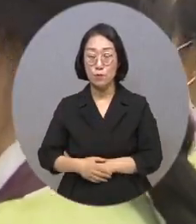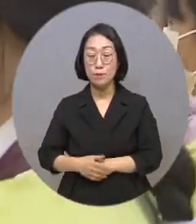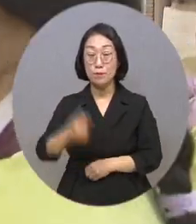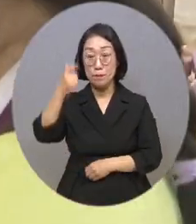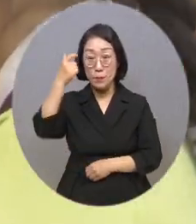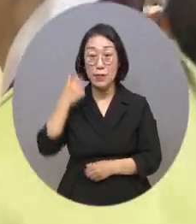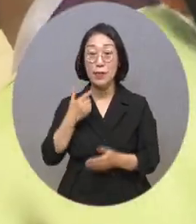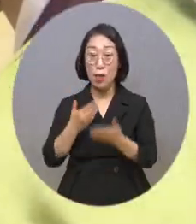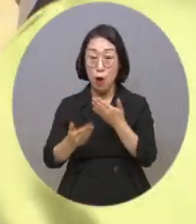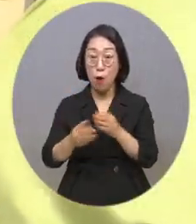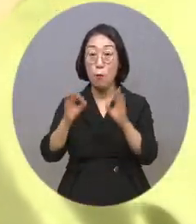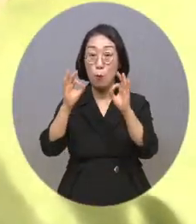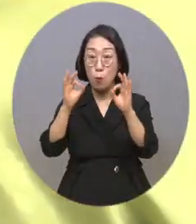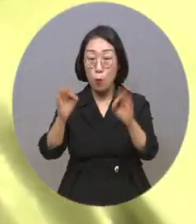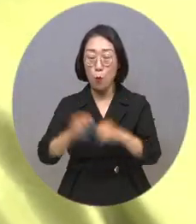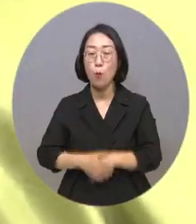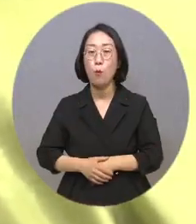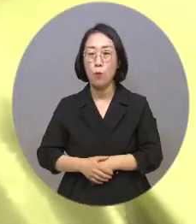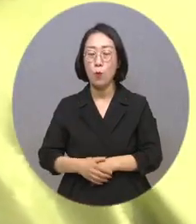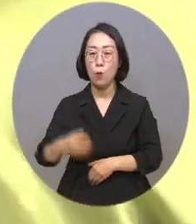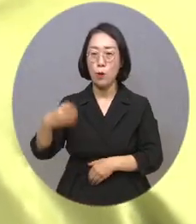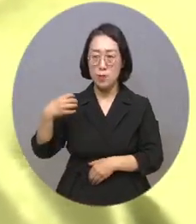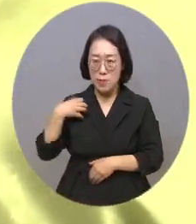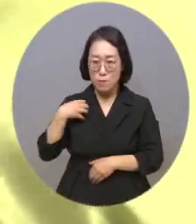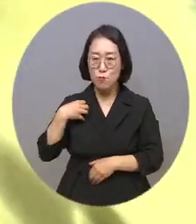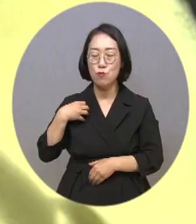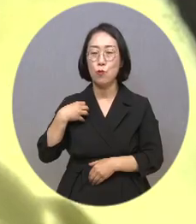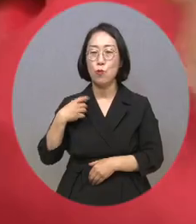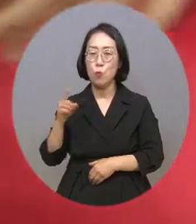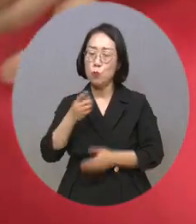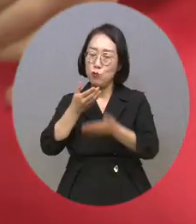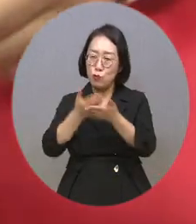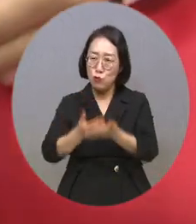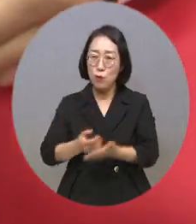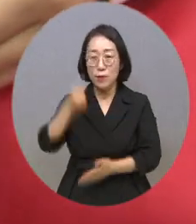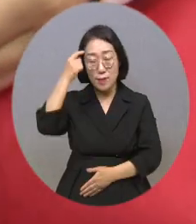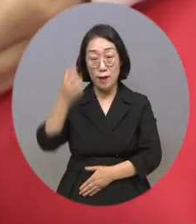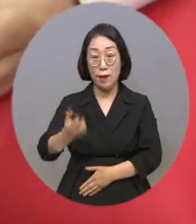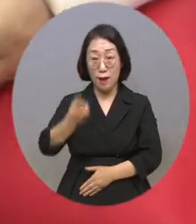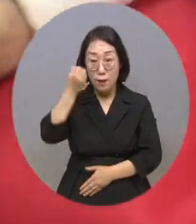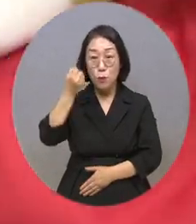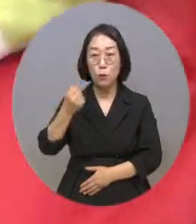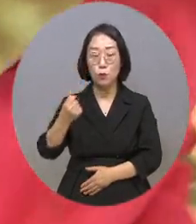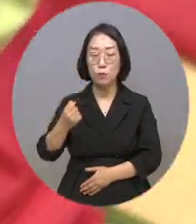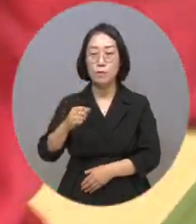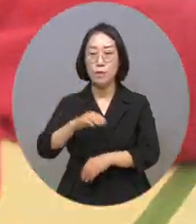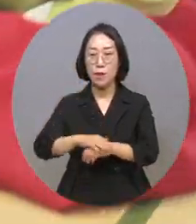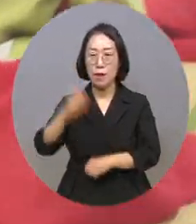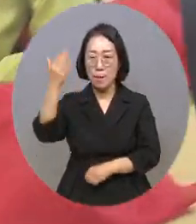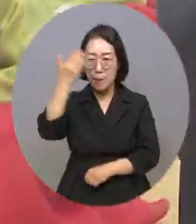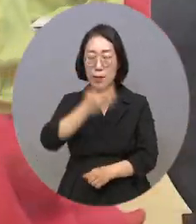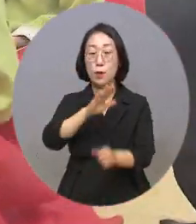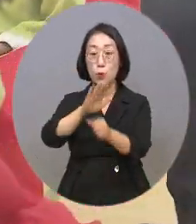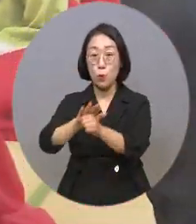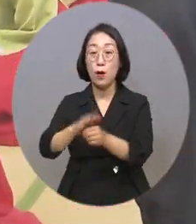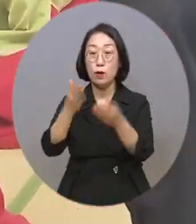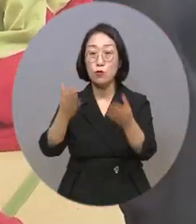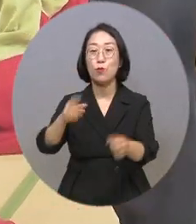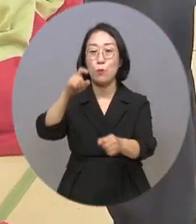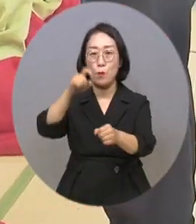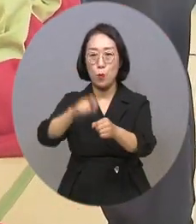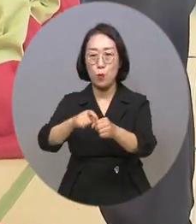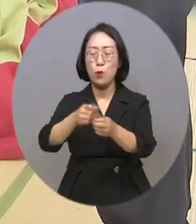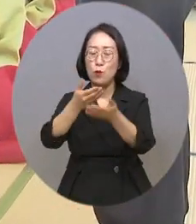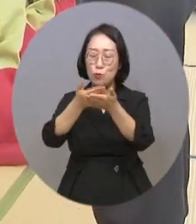문화 정신을 경험하고 의무와 책임을 가지는 건강한 성인으로서의 긍지를 일깨워주는